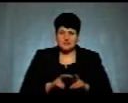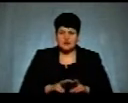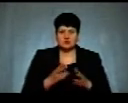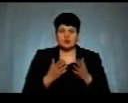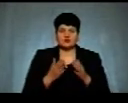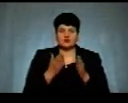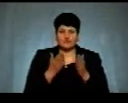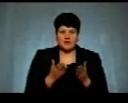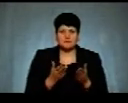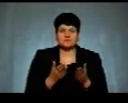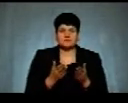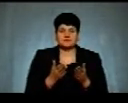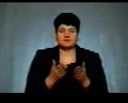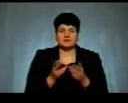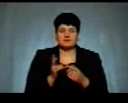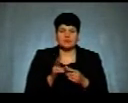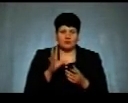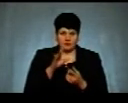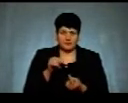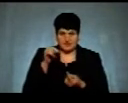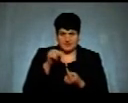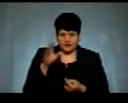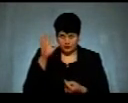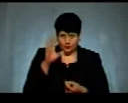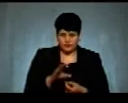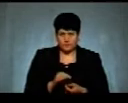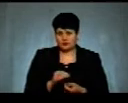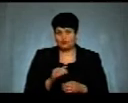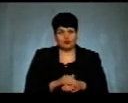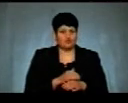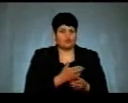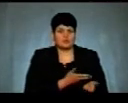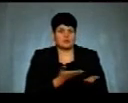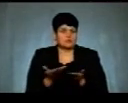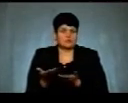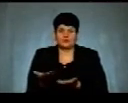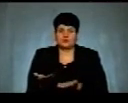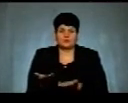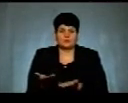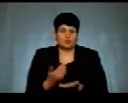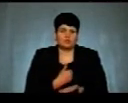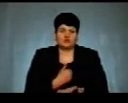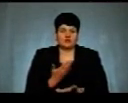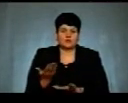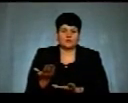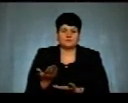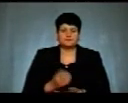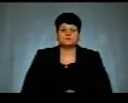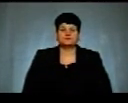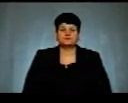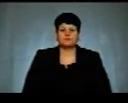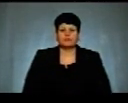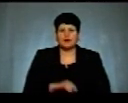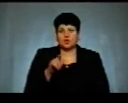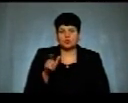підійдете по всім параметрам для Служби Збройних Сил України, будь ласка, всіх запрошуємо по бажанню. Наприклад, люди, які